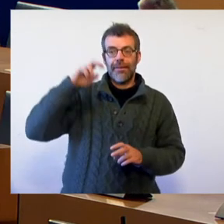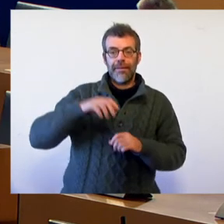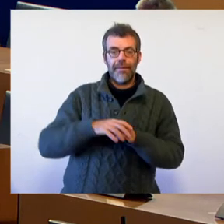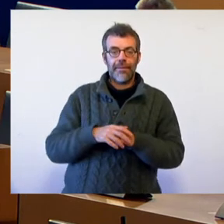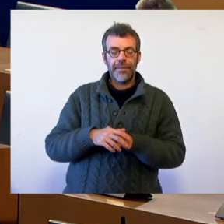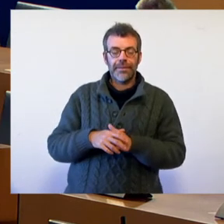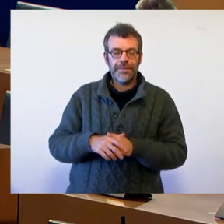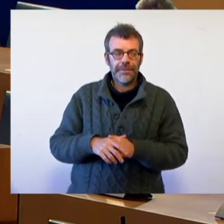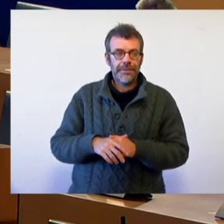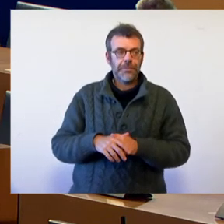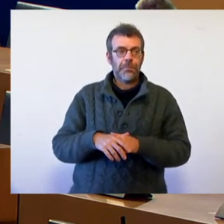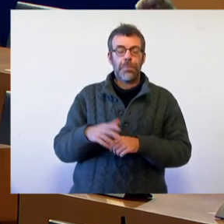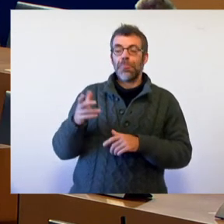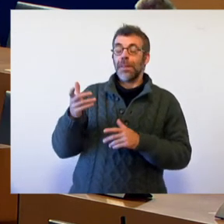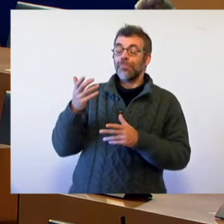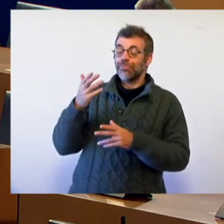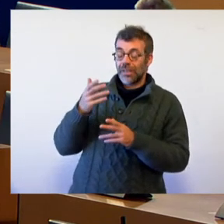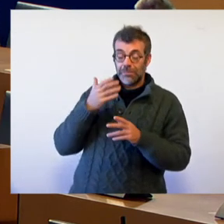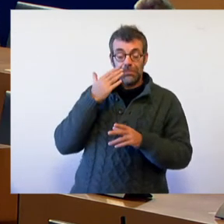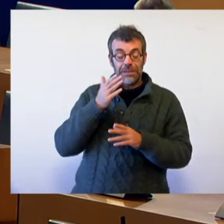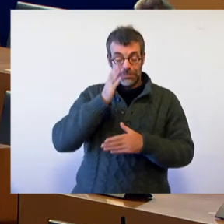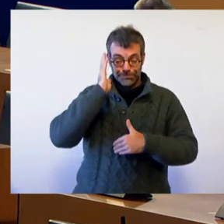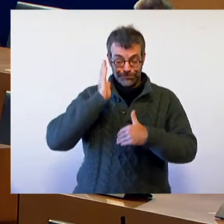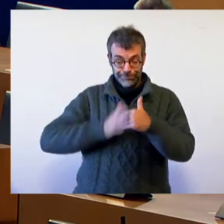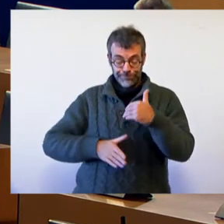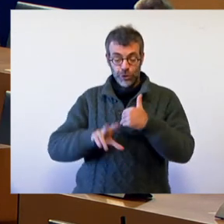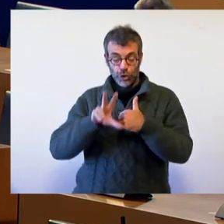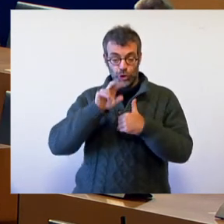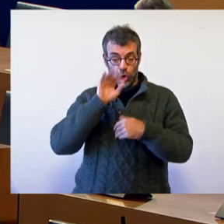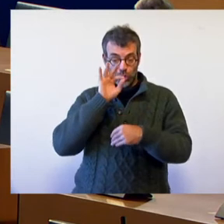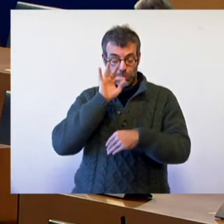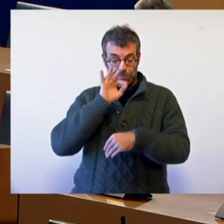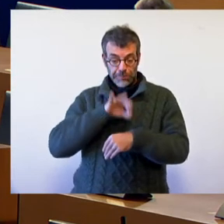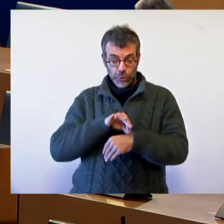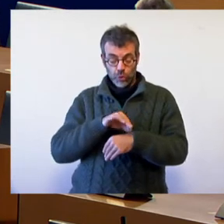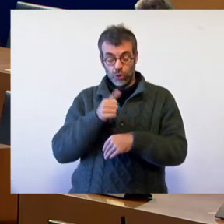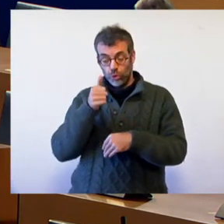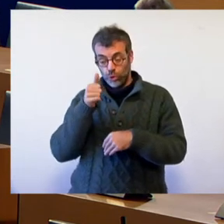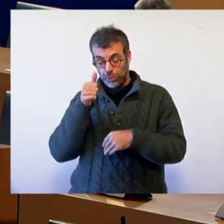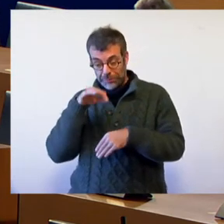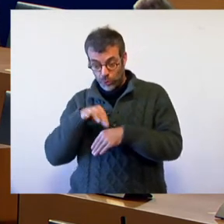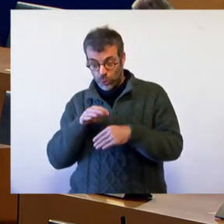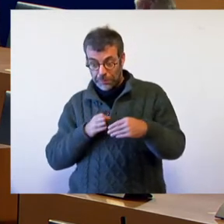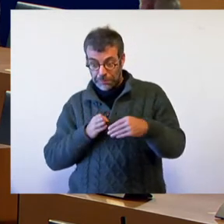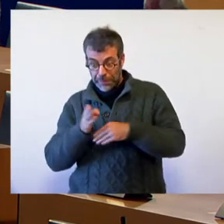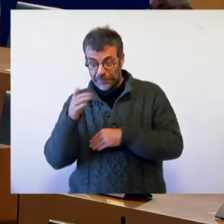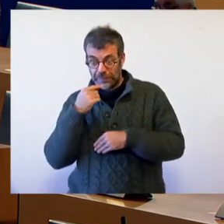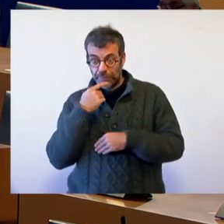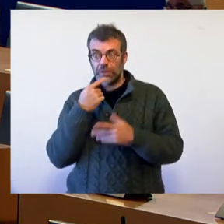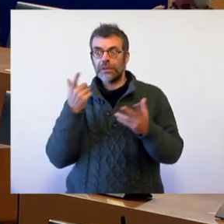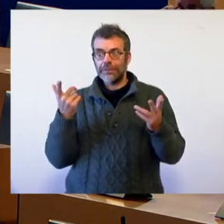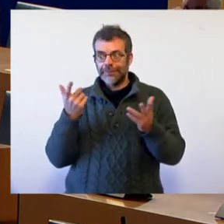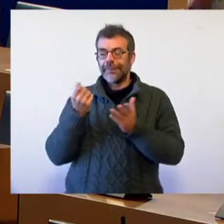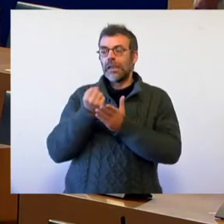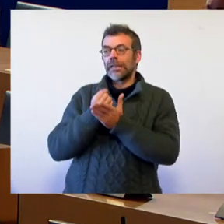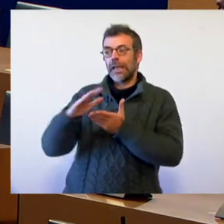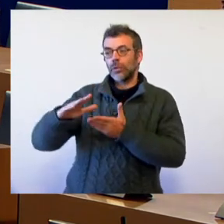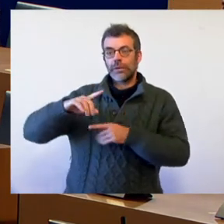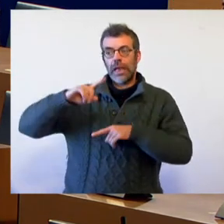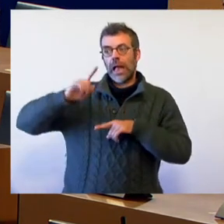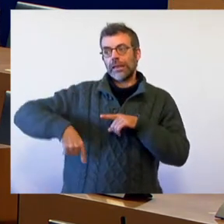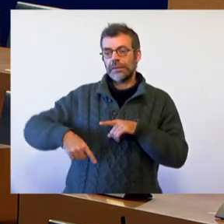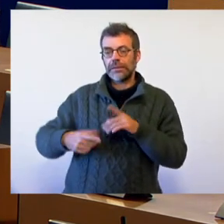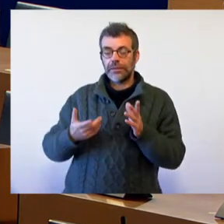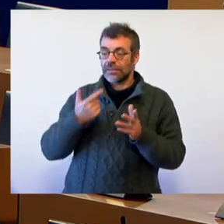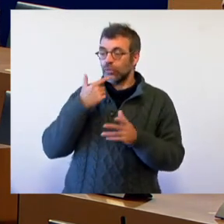puisque ensuite il sera en infraction, puisque s'il dépasse de une minute, il ne pourra pas bénéficier de la gratuité, donc il sera en infraction,